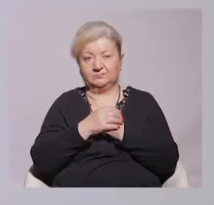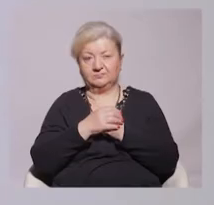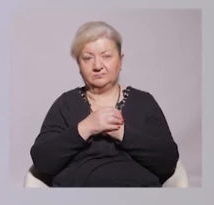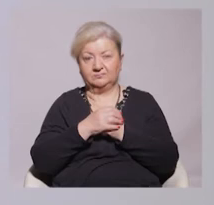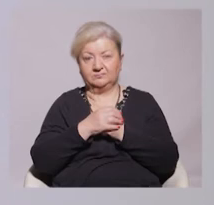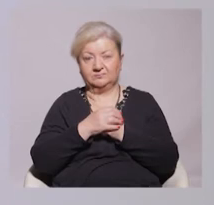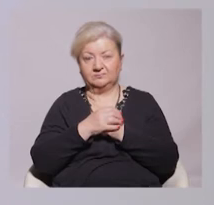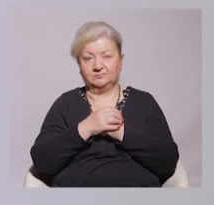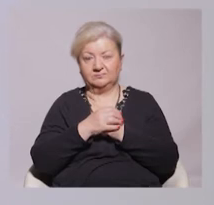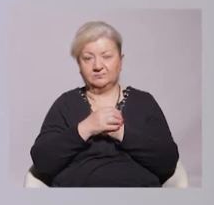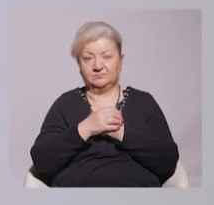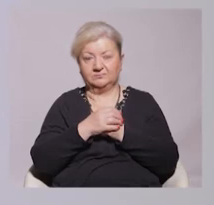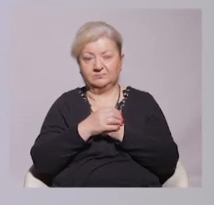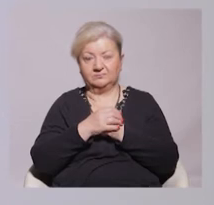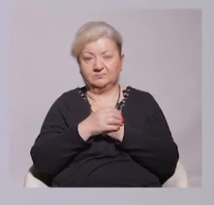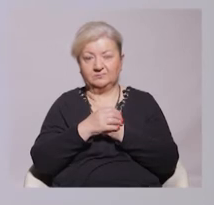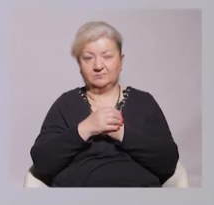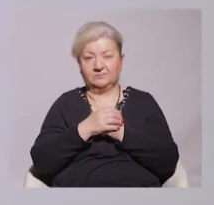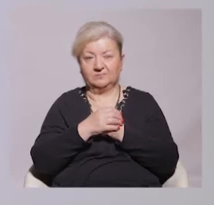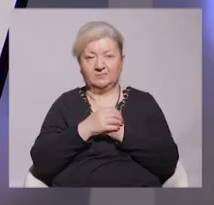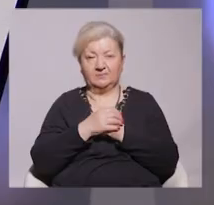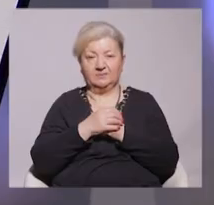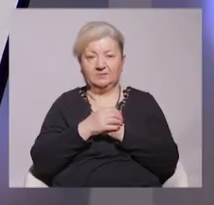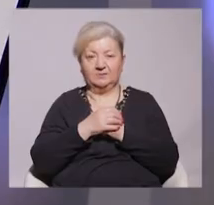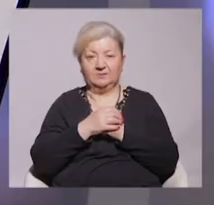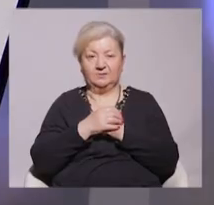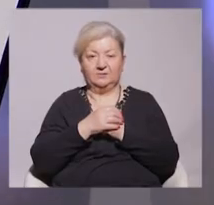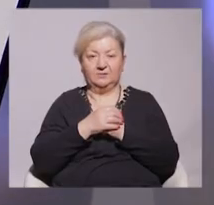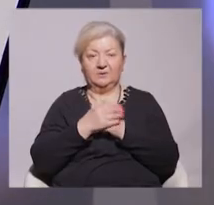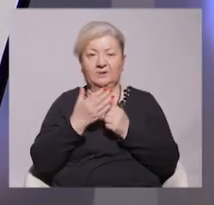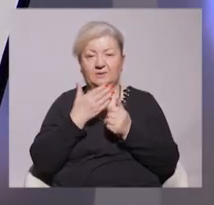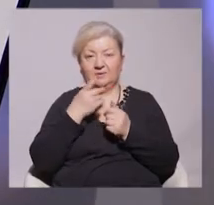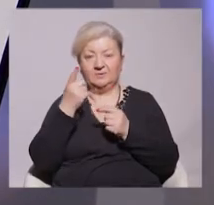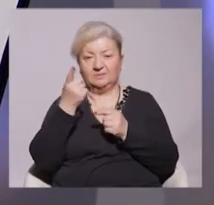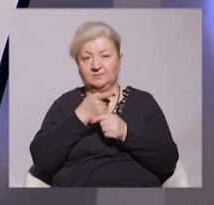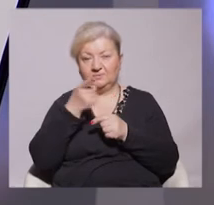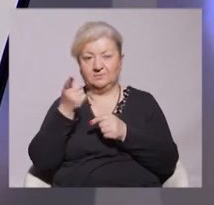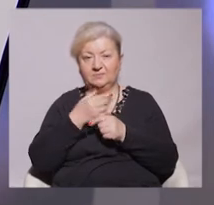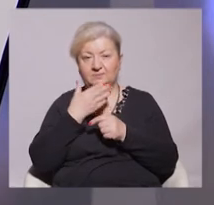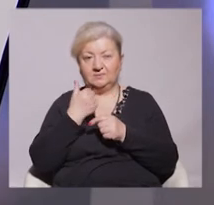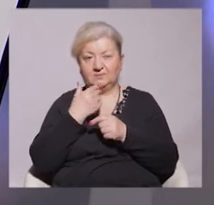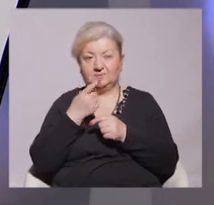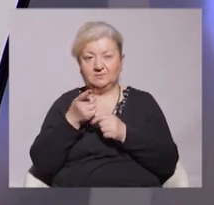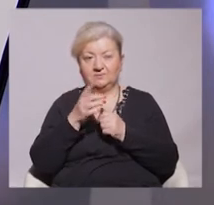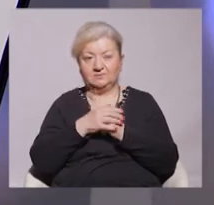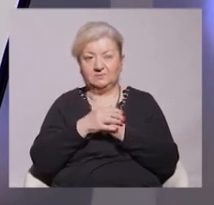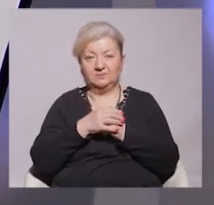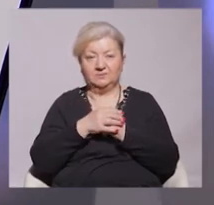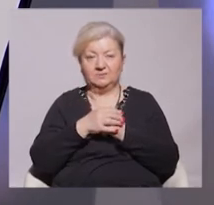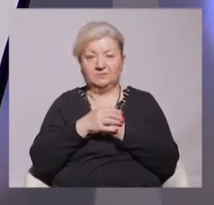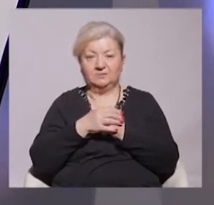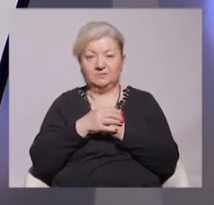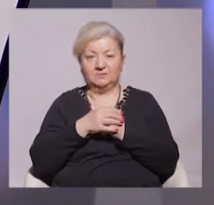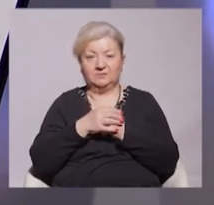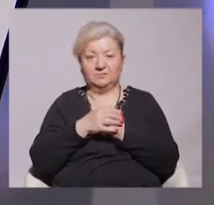აქაც g r გაყოფილი 2-ზე. გავამარტივოთ, როგორც ხედავთ აქაც